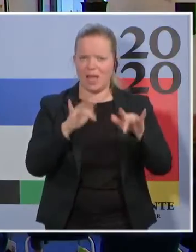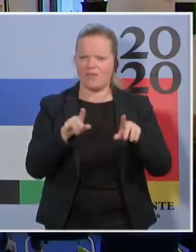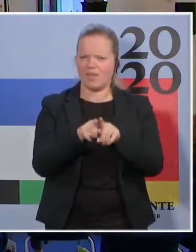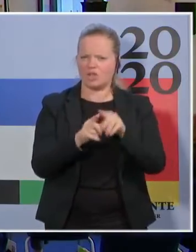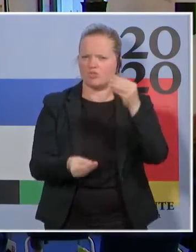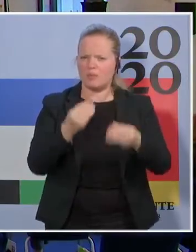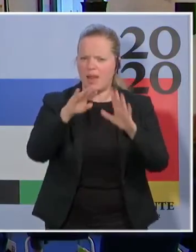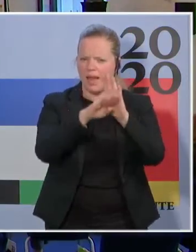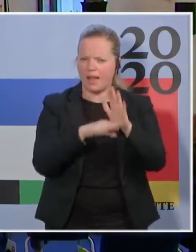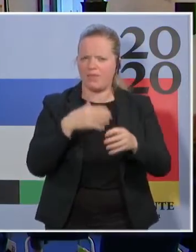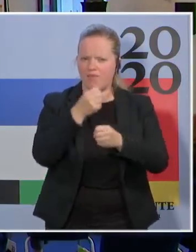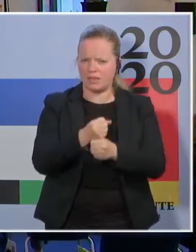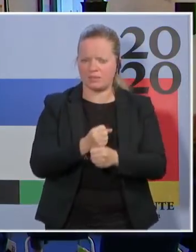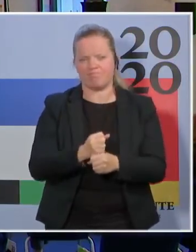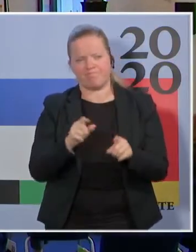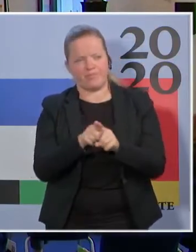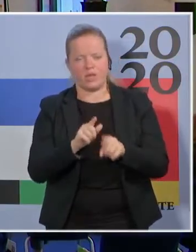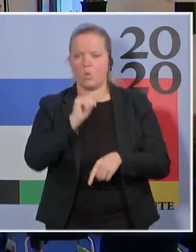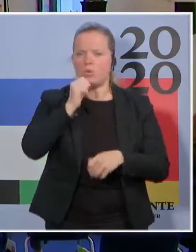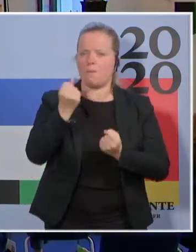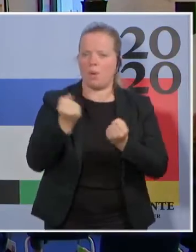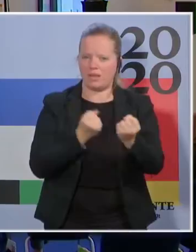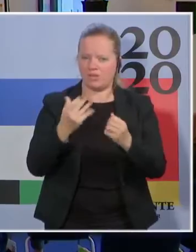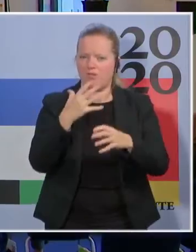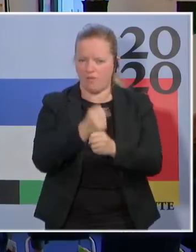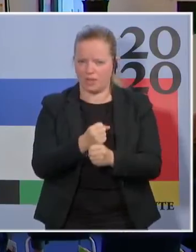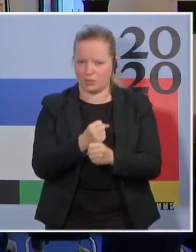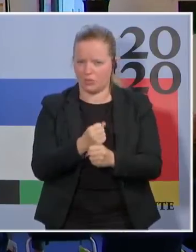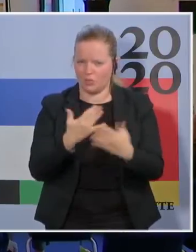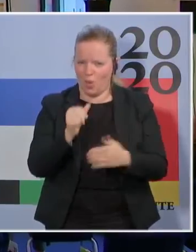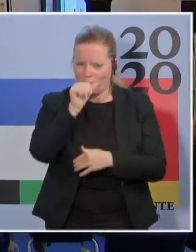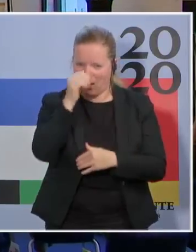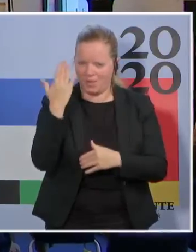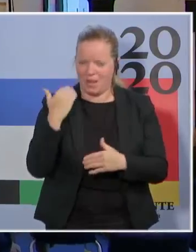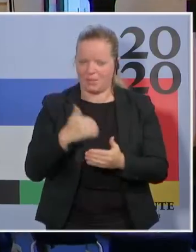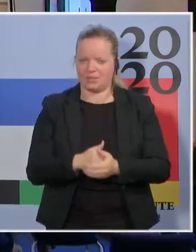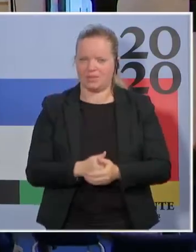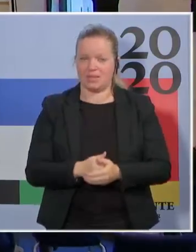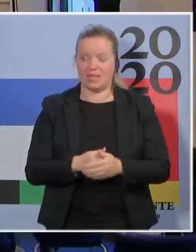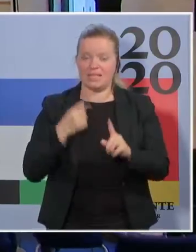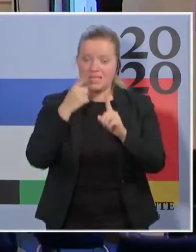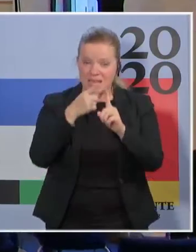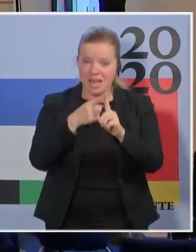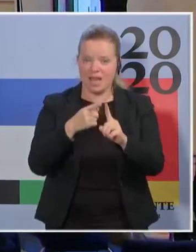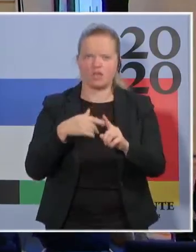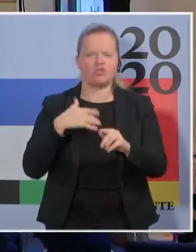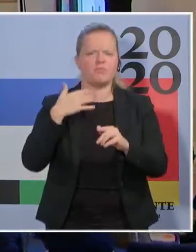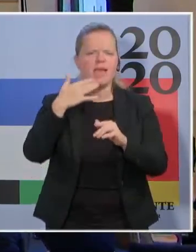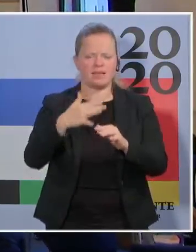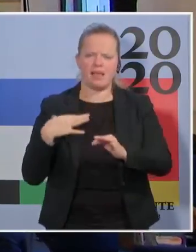Spielregelverfassung, manchmal sogar als eine unpolitische Verfassung bezeichnet worden. Diese Ziele, die Sie angesprochen haben, sind alle erst nachträglich eingefügt